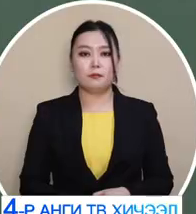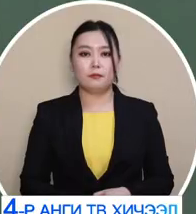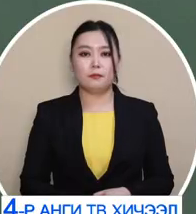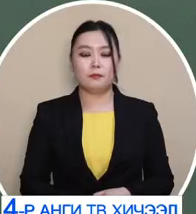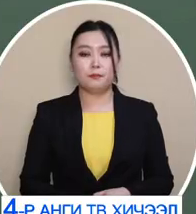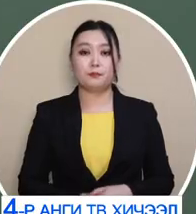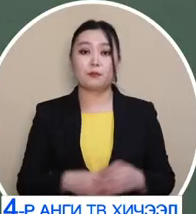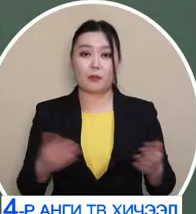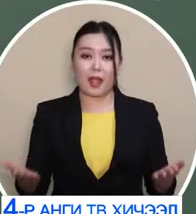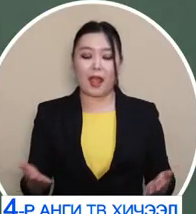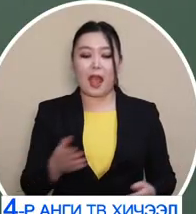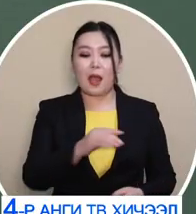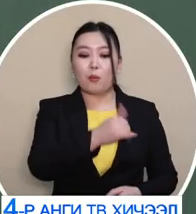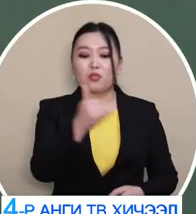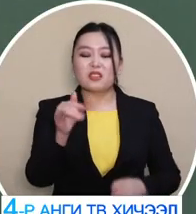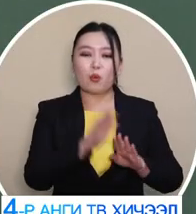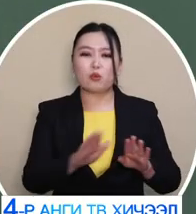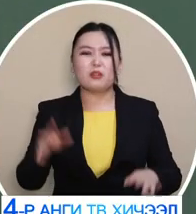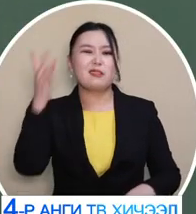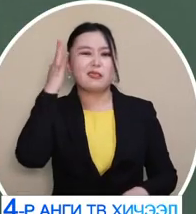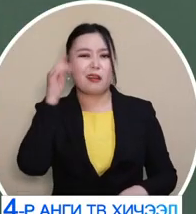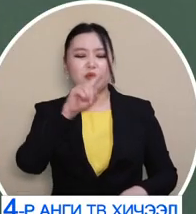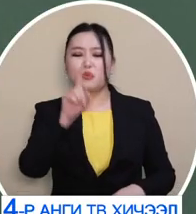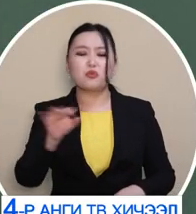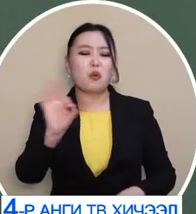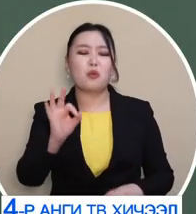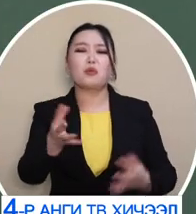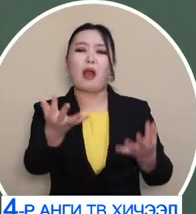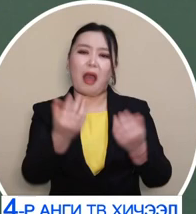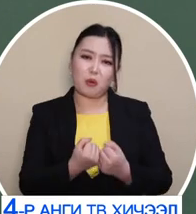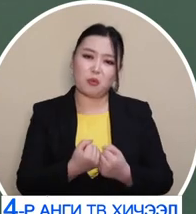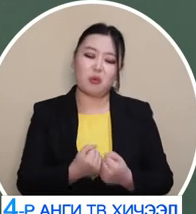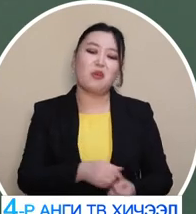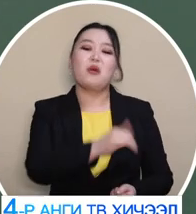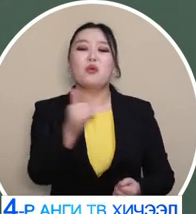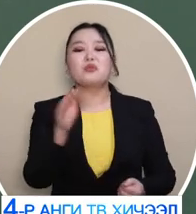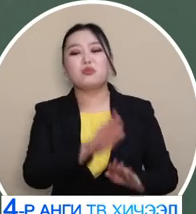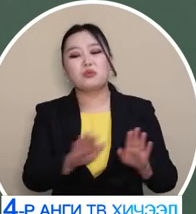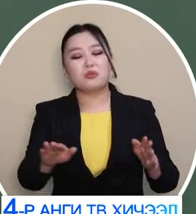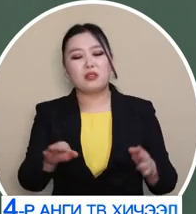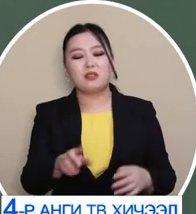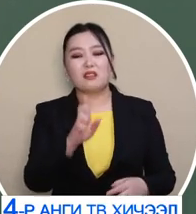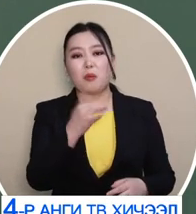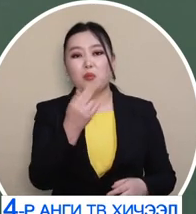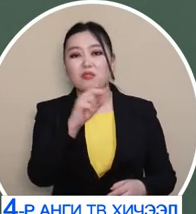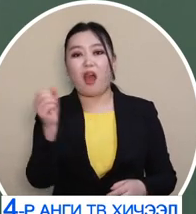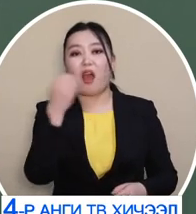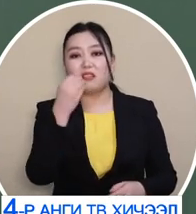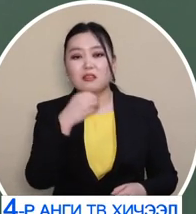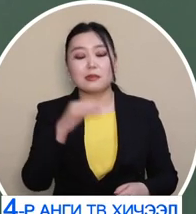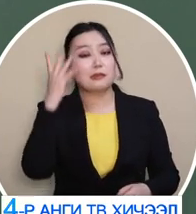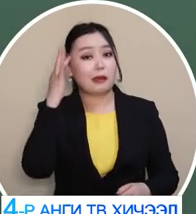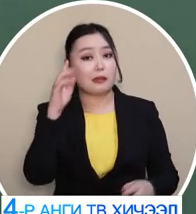За бусдын санааг зөвшөөрөлгүй авах буюу бусдаас будаа идэх гэсэн санаатай маань давхцаж